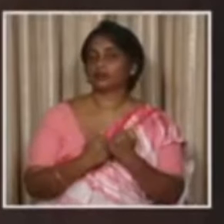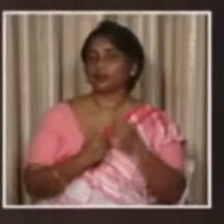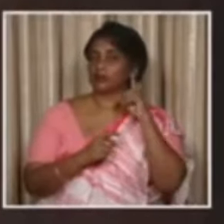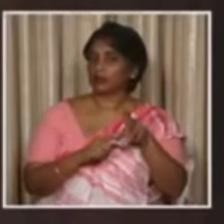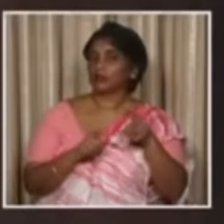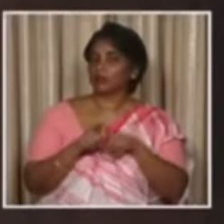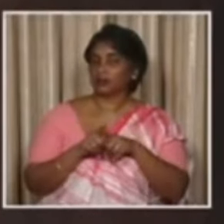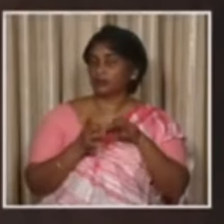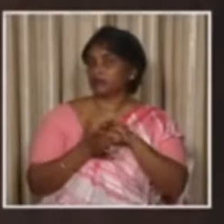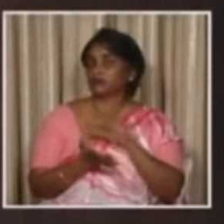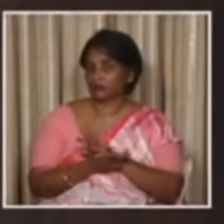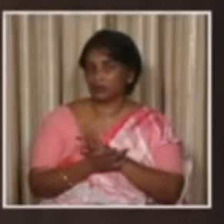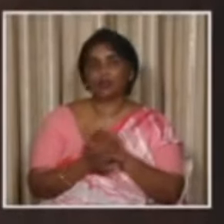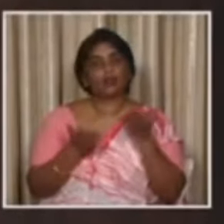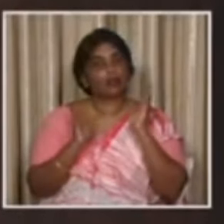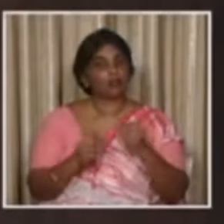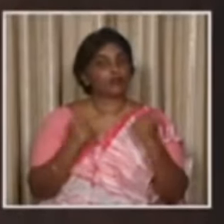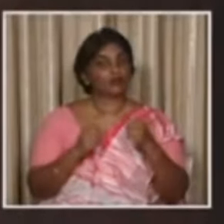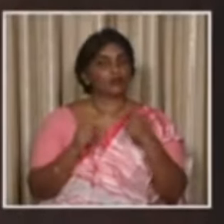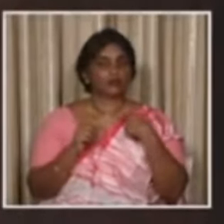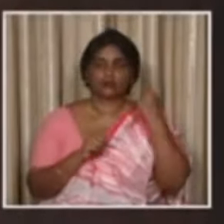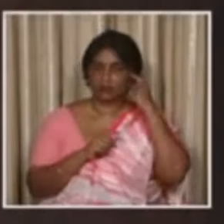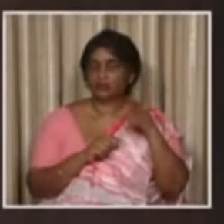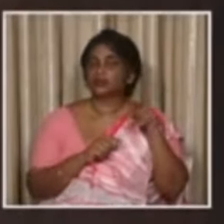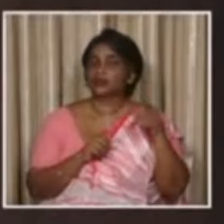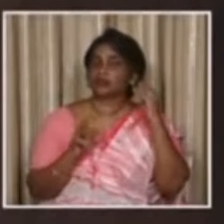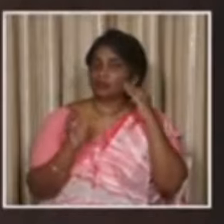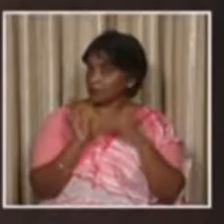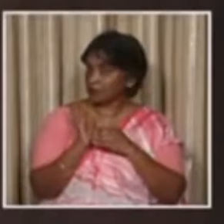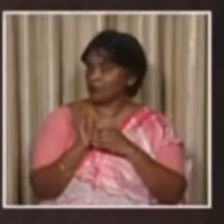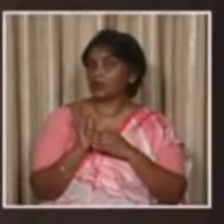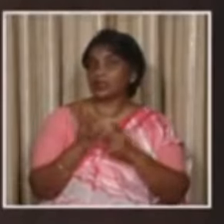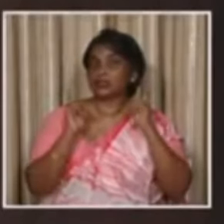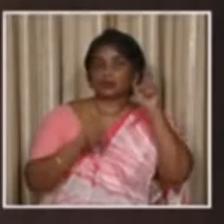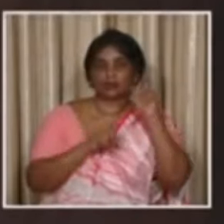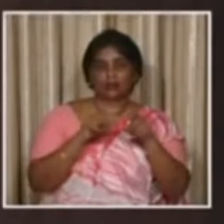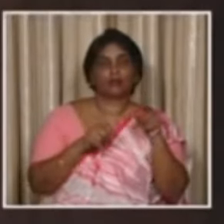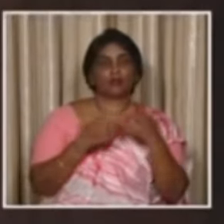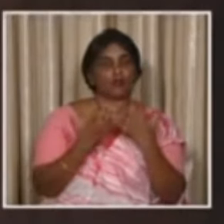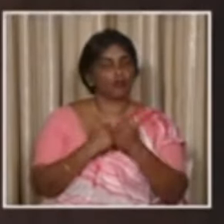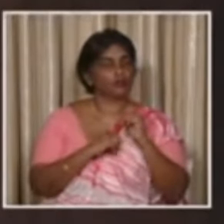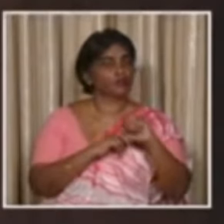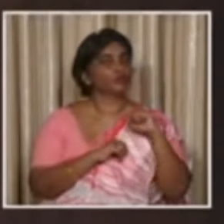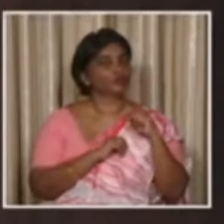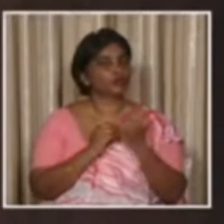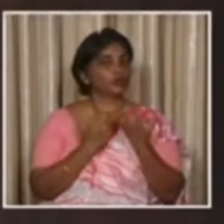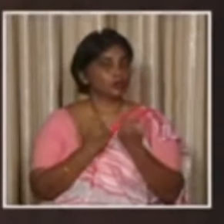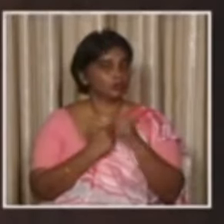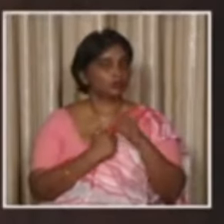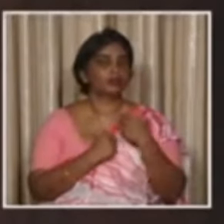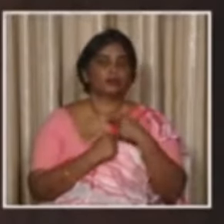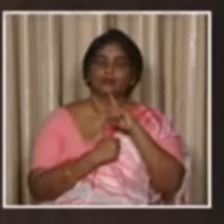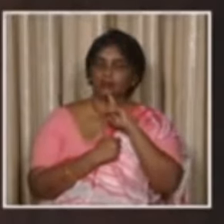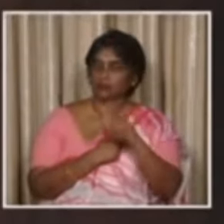ඒ තීරණය වෙන්නේ අවසාන ෆිට්නස් එක. ඒ නිසා මම හිතන්නේ ඒ සඳහා ක්‍රීඩකයෝ විදිහට අවශ්‍ය කරන ශක්තිය ලබා ගන්න ඕනේ කියන එකත්